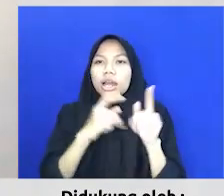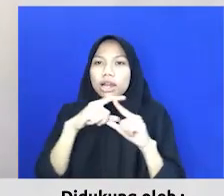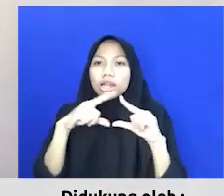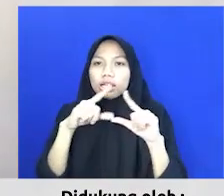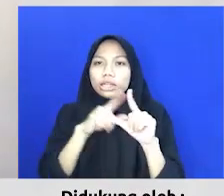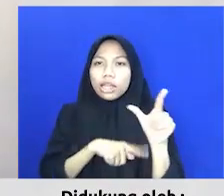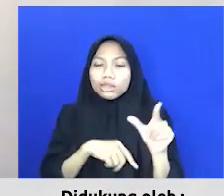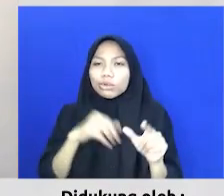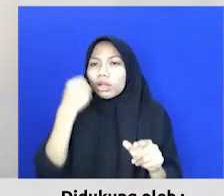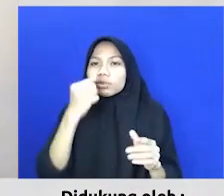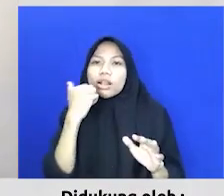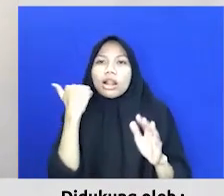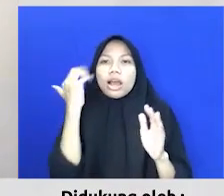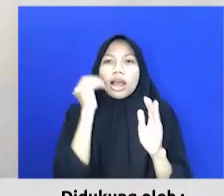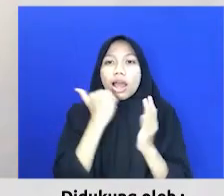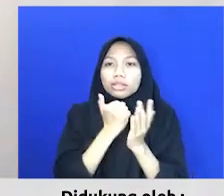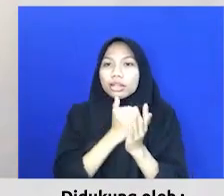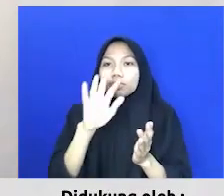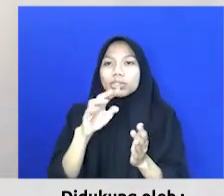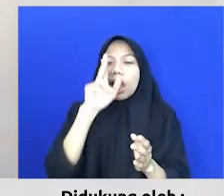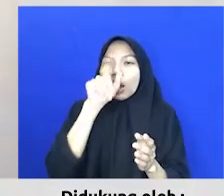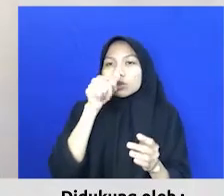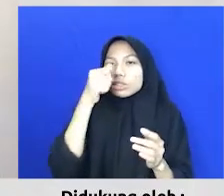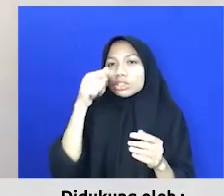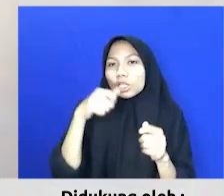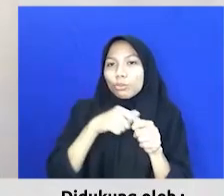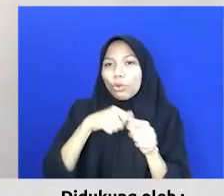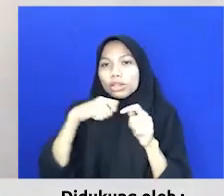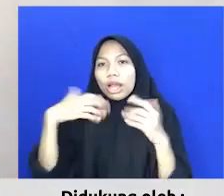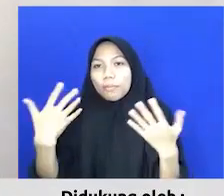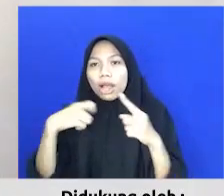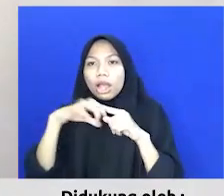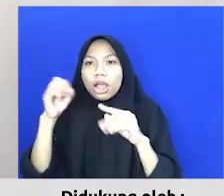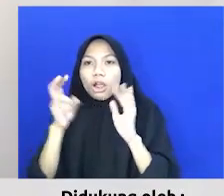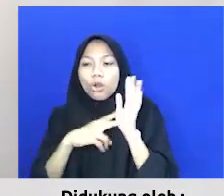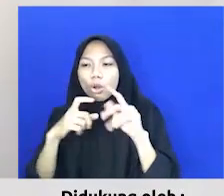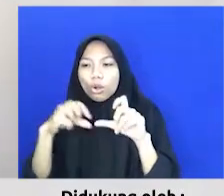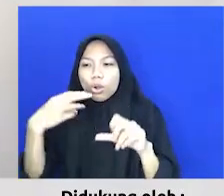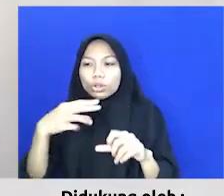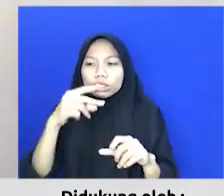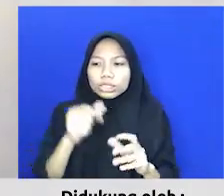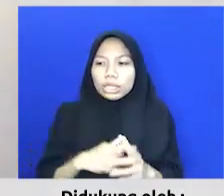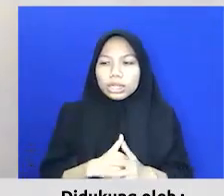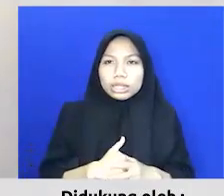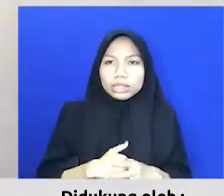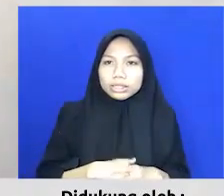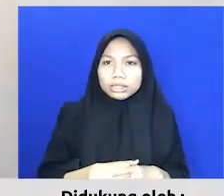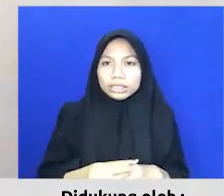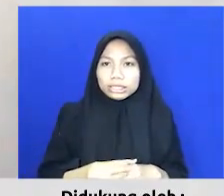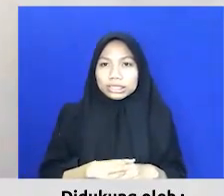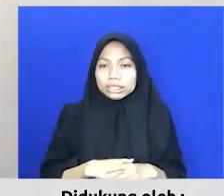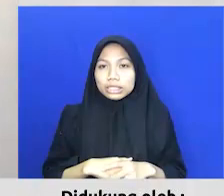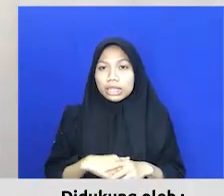maaf, nanti aja Faro ya, ini ya. Ini biar suara. Kedengaran suaranya. Kedengaran Pak. Kedengaran ya. Baik Pak. Mas